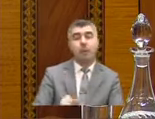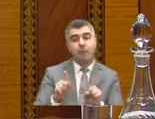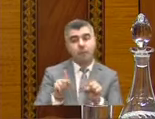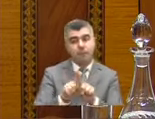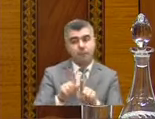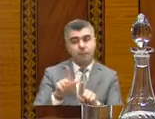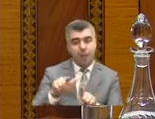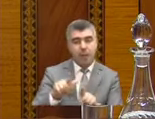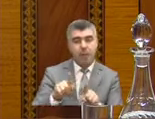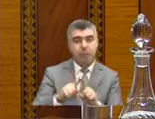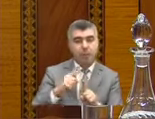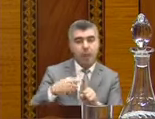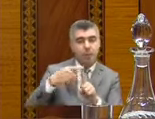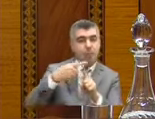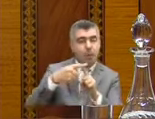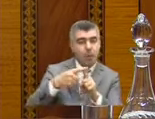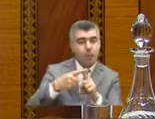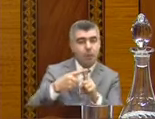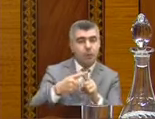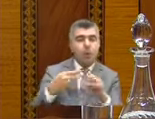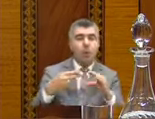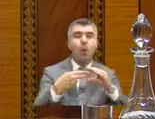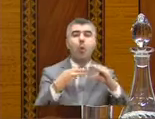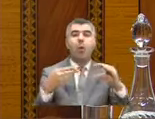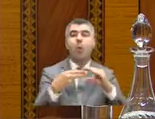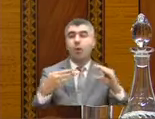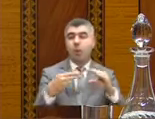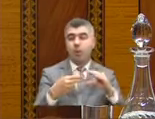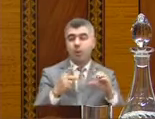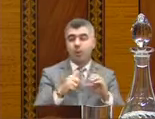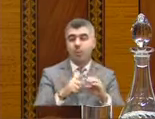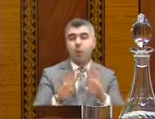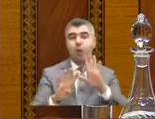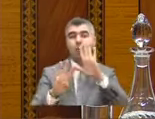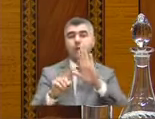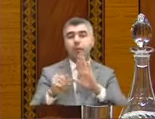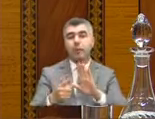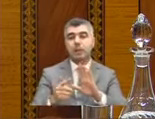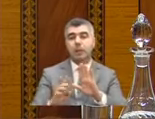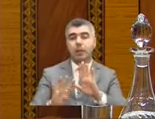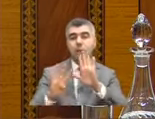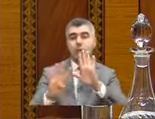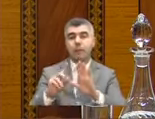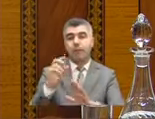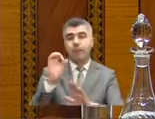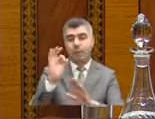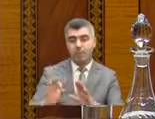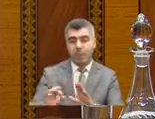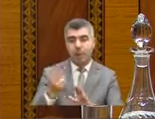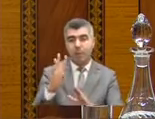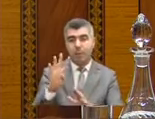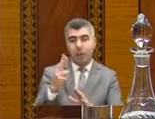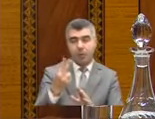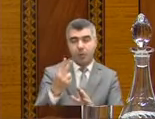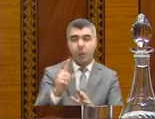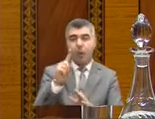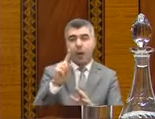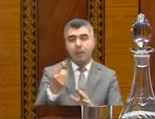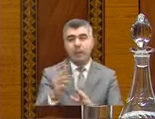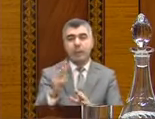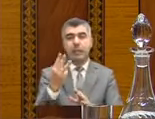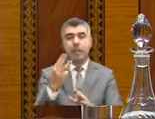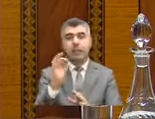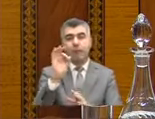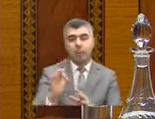ارتفاعا طفيفا في منطقة الأورو من 0.9% خلال 2024 إلى 1.3%